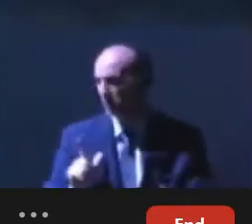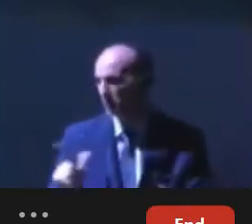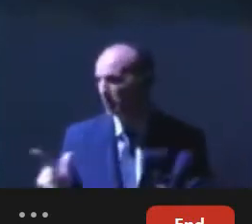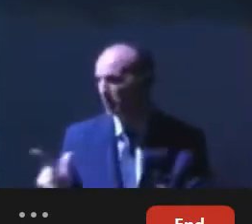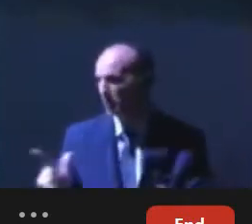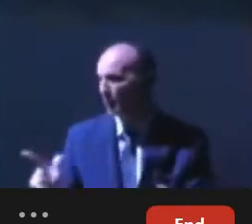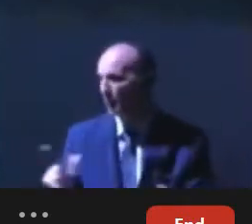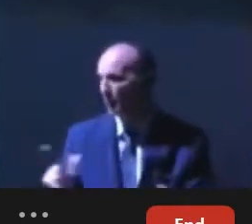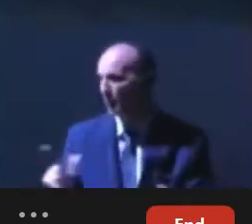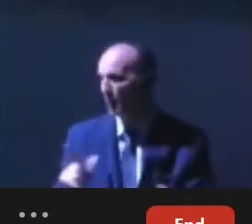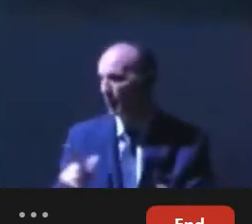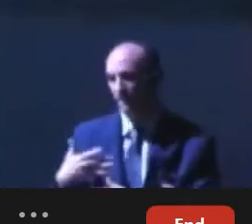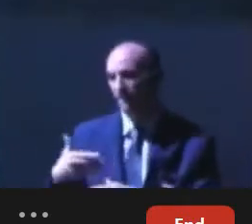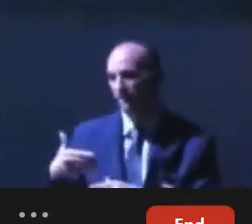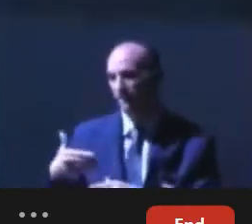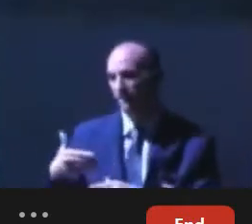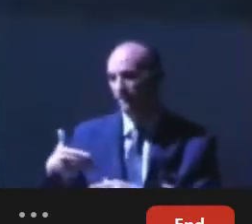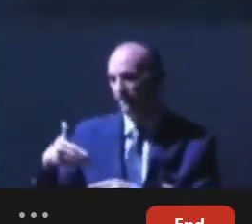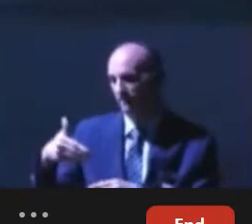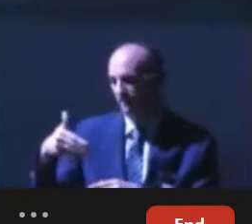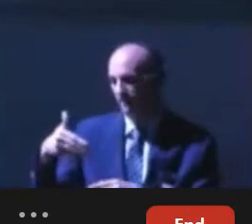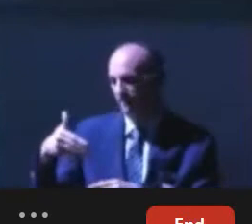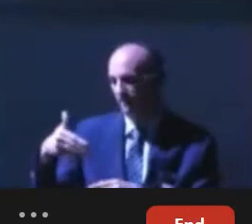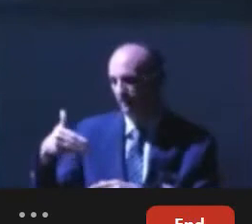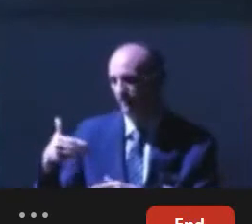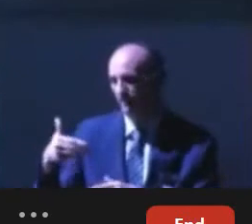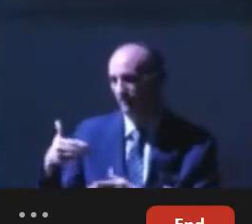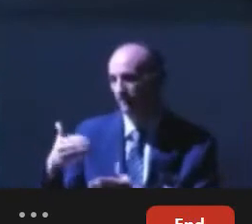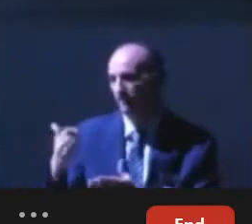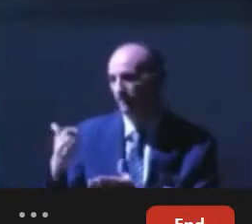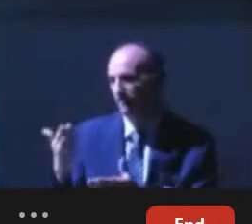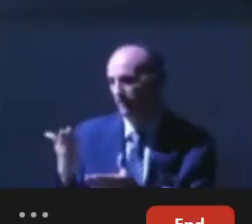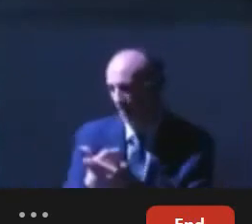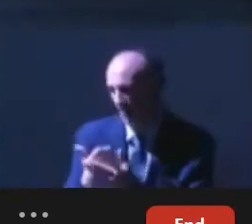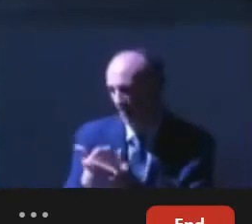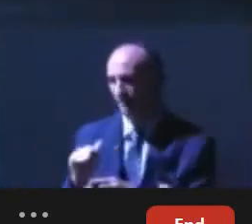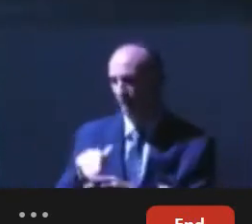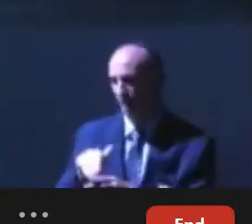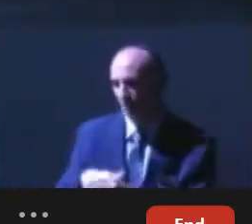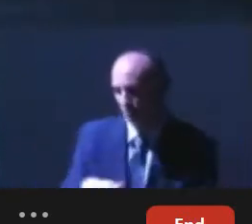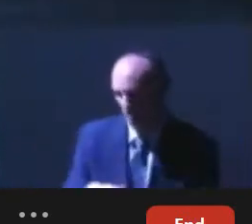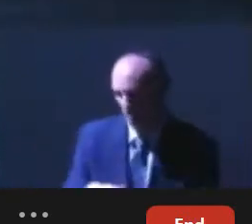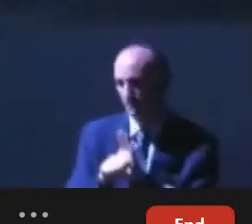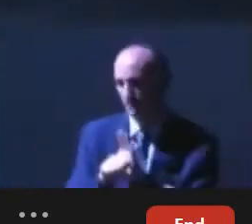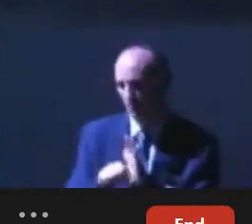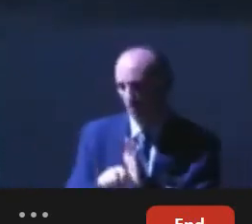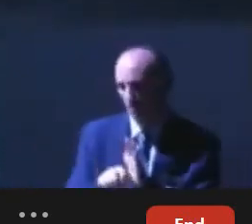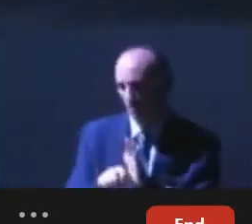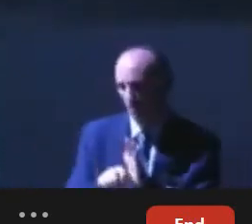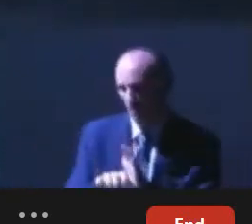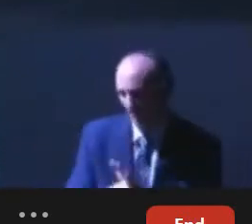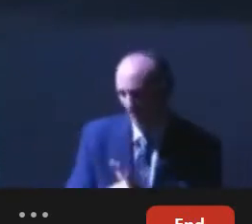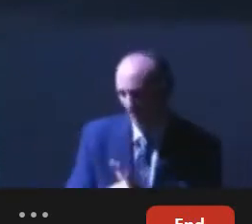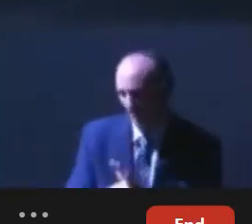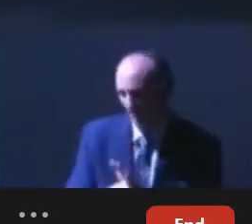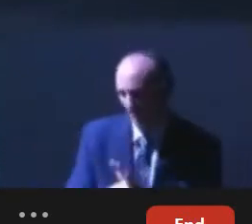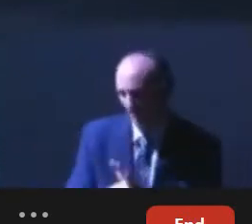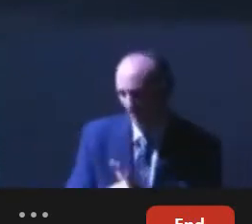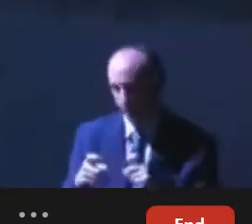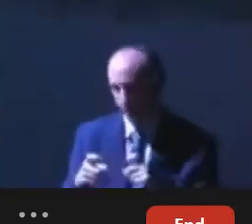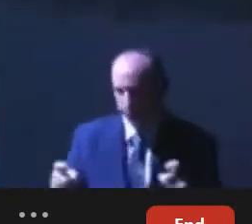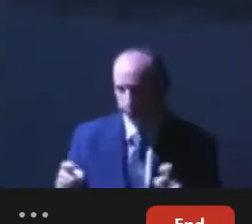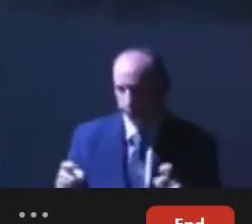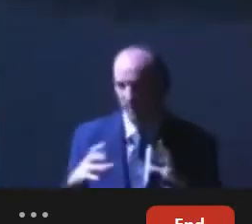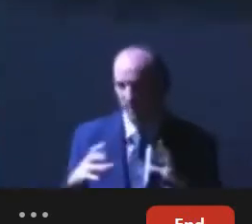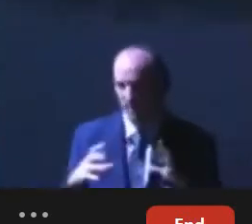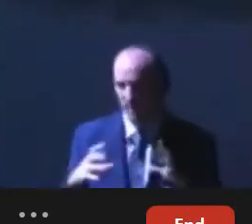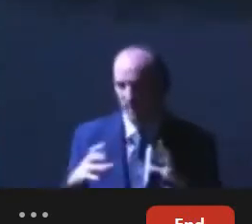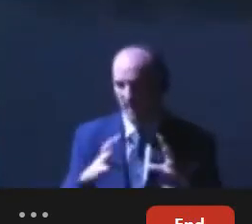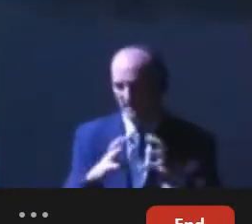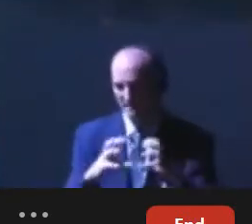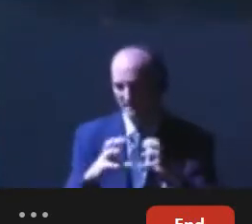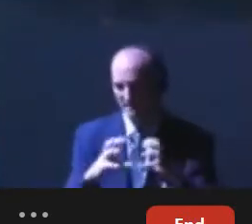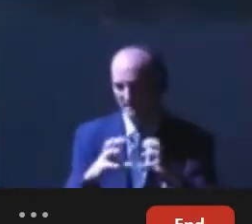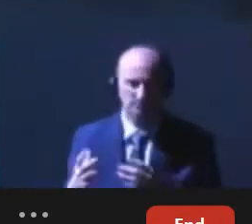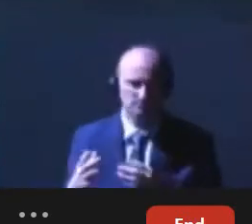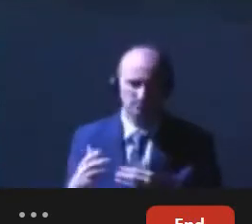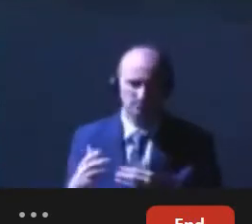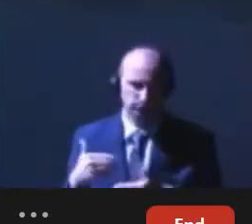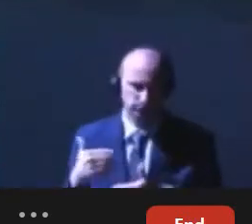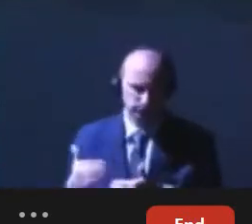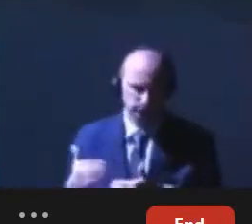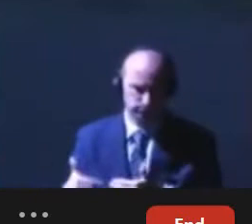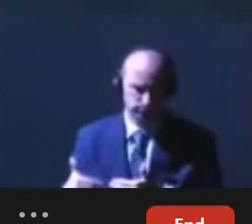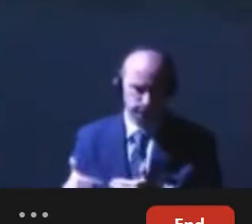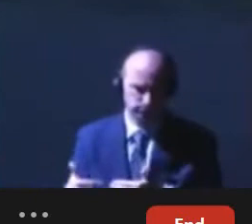có blockchain, chúng ta có sàn crypto, chúng ta có quantum, chúng ta có hàng loạt các công ty chẳng hạn như là các cái đảm bảo kỹ thuật số